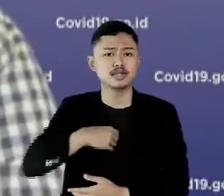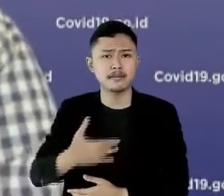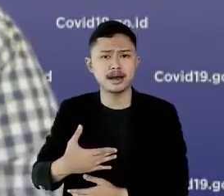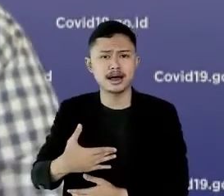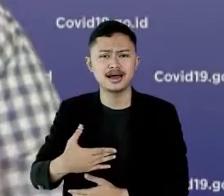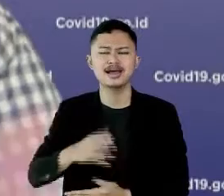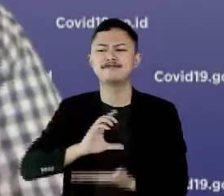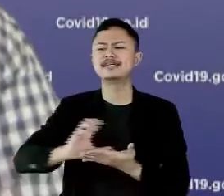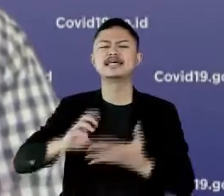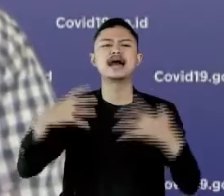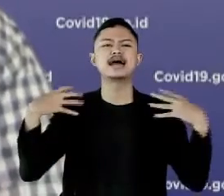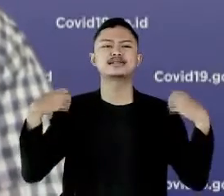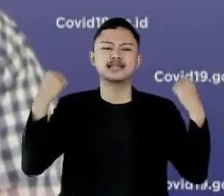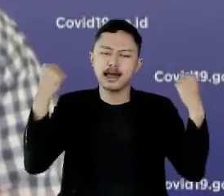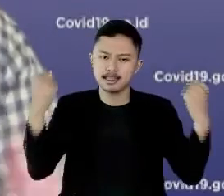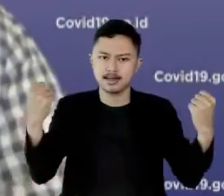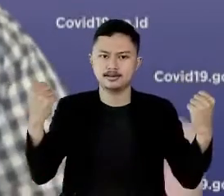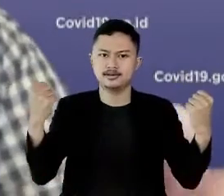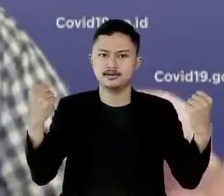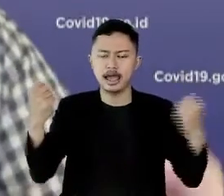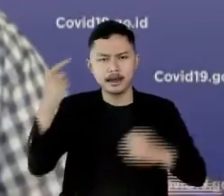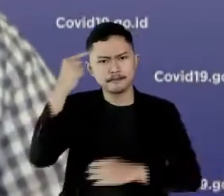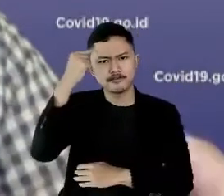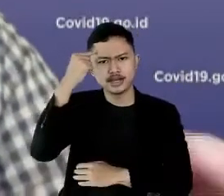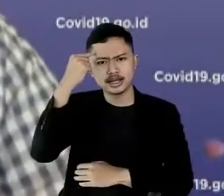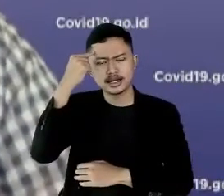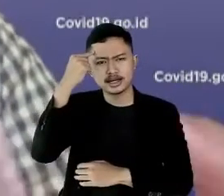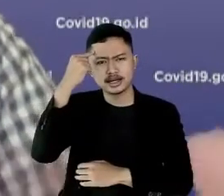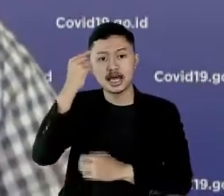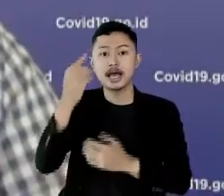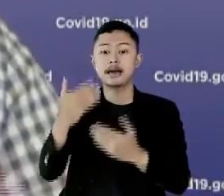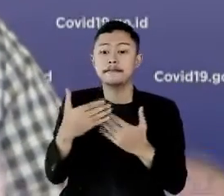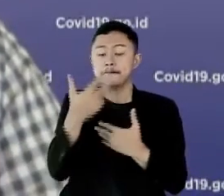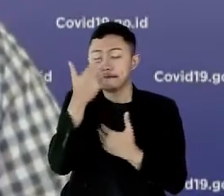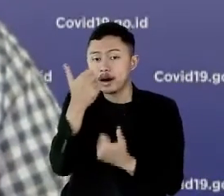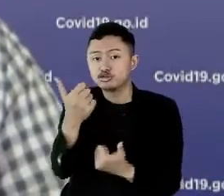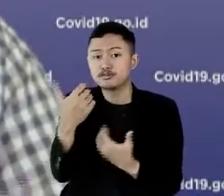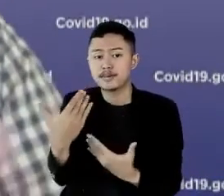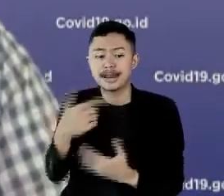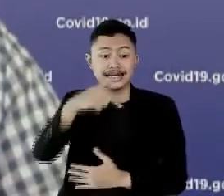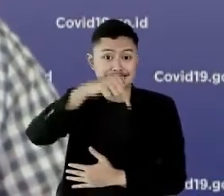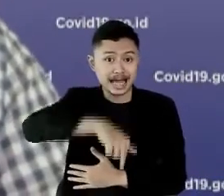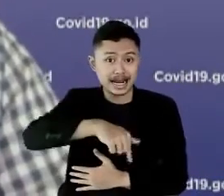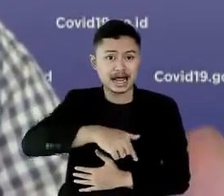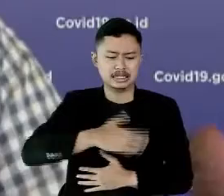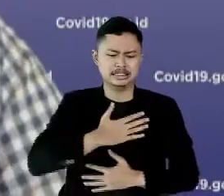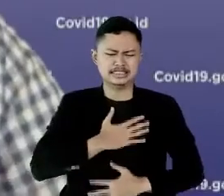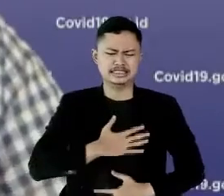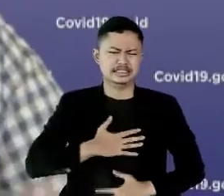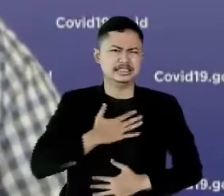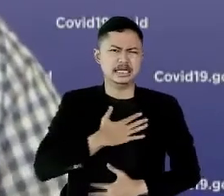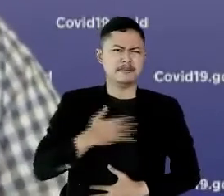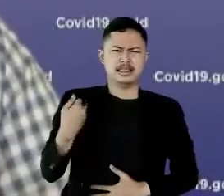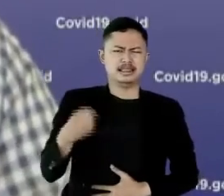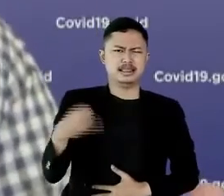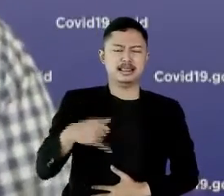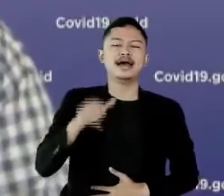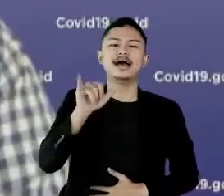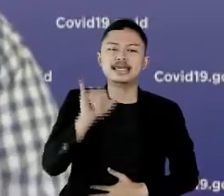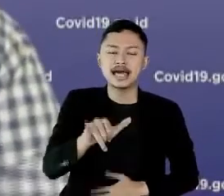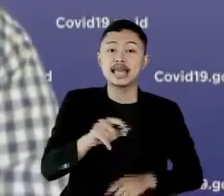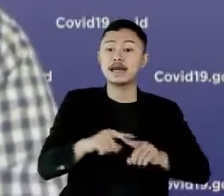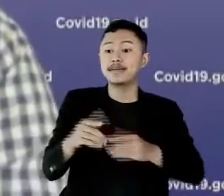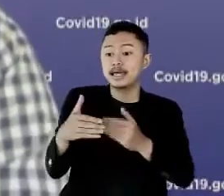sehat. Dan kita berpikir bahwa lebih baik kita mengalami ketidaknyamanan sedemikian rupa seperti itu,